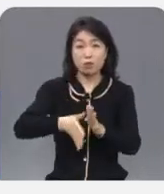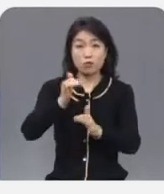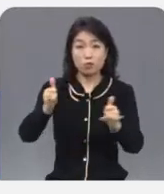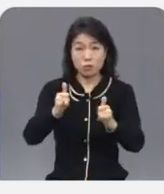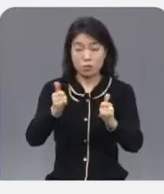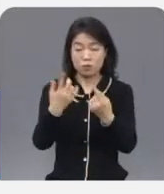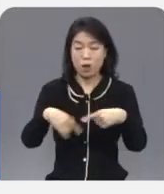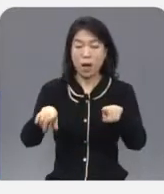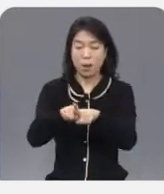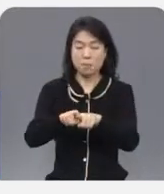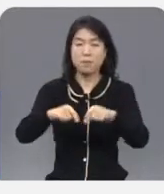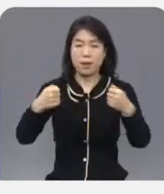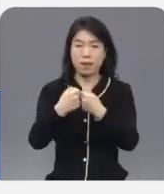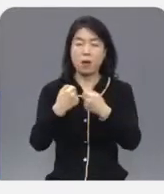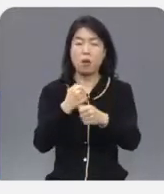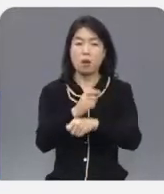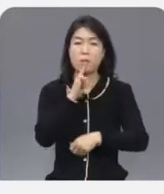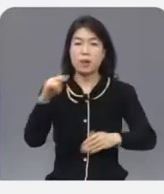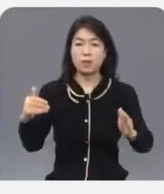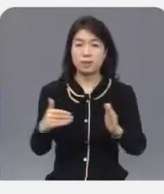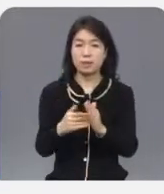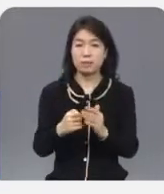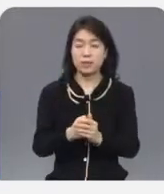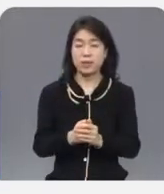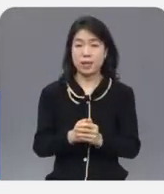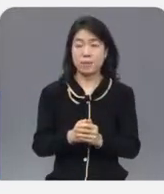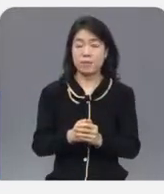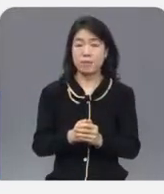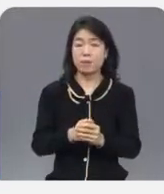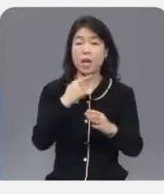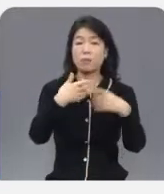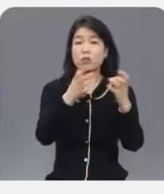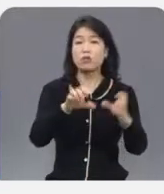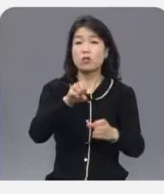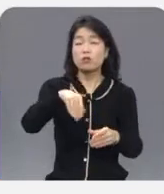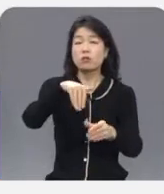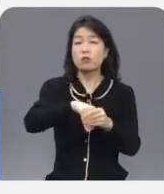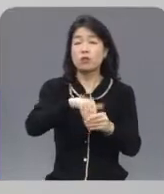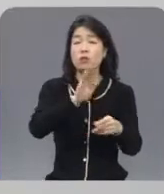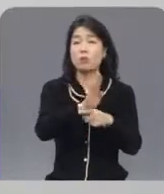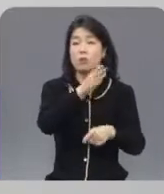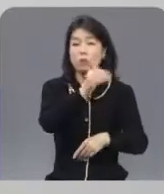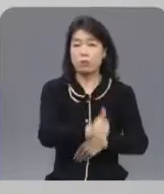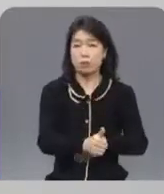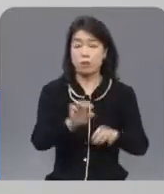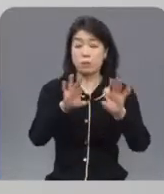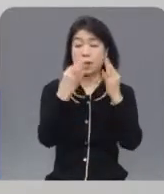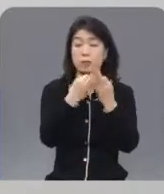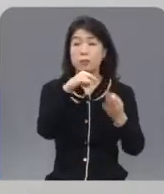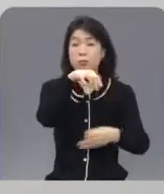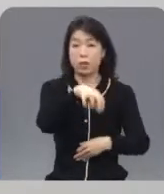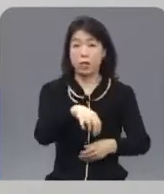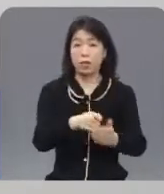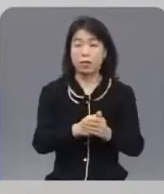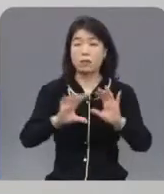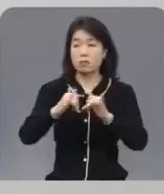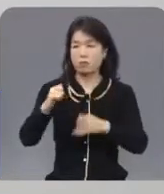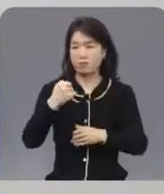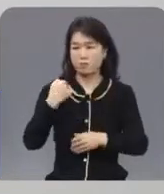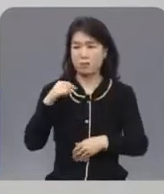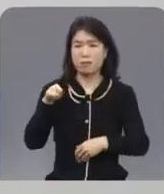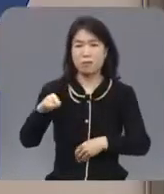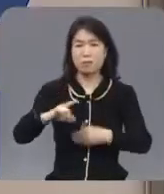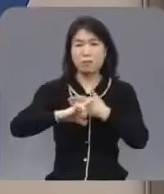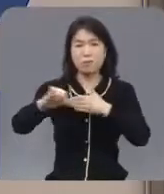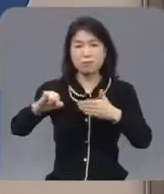서서 함께 싸우겠다 고 밝혔습니다 강 손 더불어 민주당 광주 선대 본부장은 페이스북 에서 국민의 힘이 이치 여기에